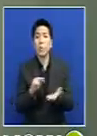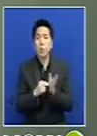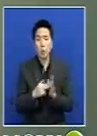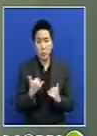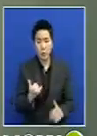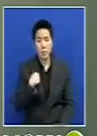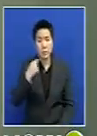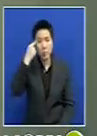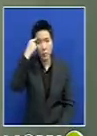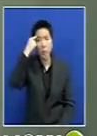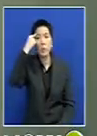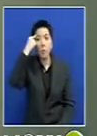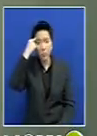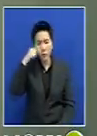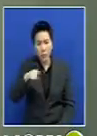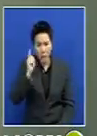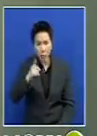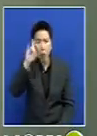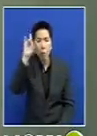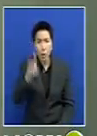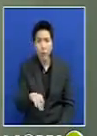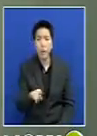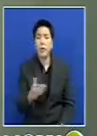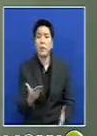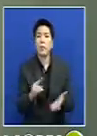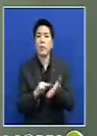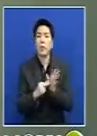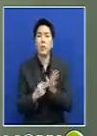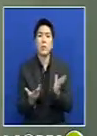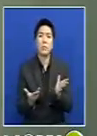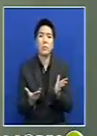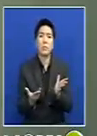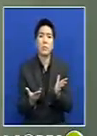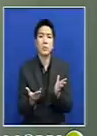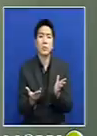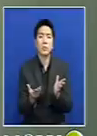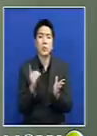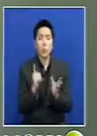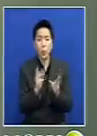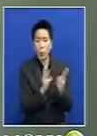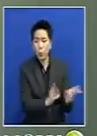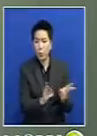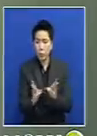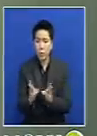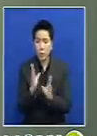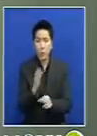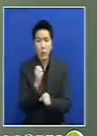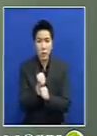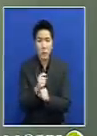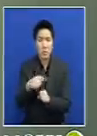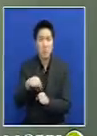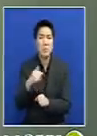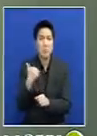าการก่อเหตุการใช้ความรุนแรงการวิธีการของการก่อการร้ายมันสามารถที่จะ